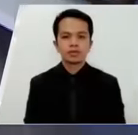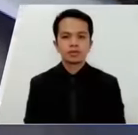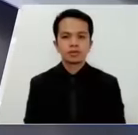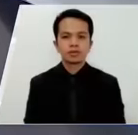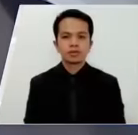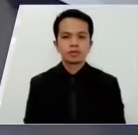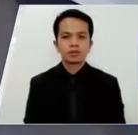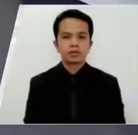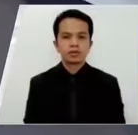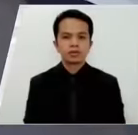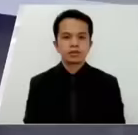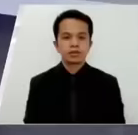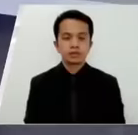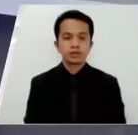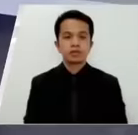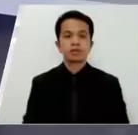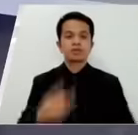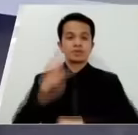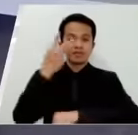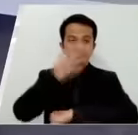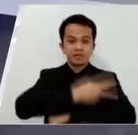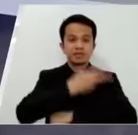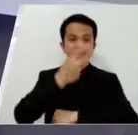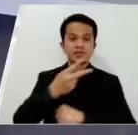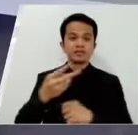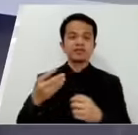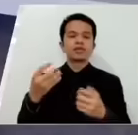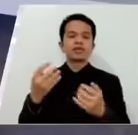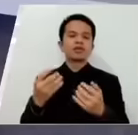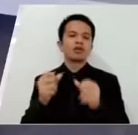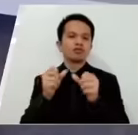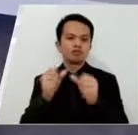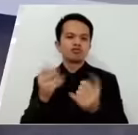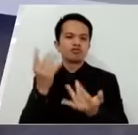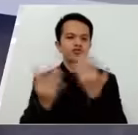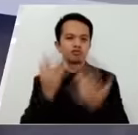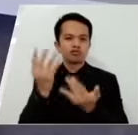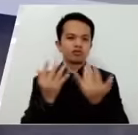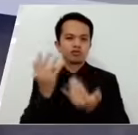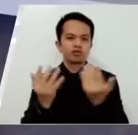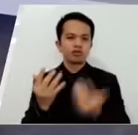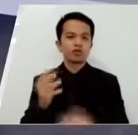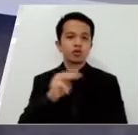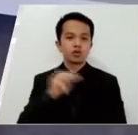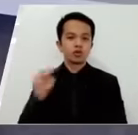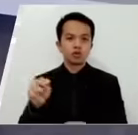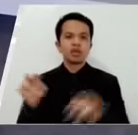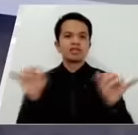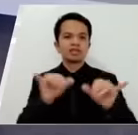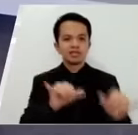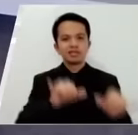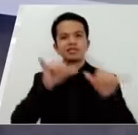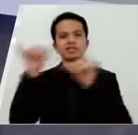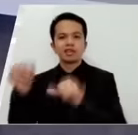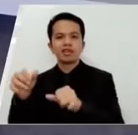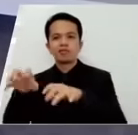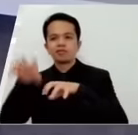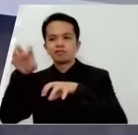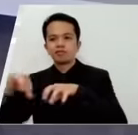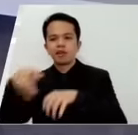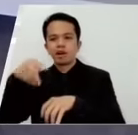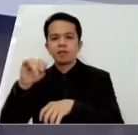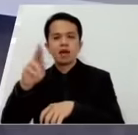Wala pang dalawang araw ang lumipas kasunod ng sunog sa Isla Puting Bato sa Maynila. Nagkasunog din sa kalapit na Parola